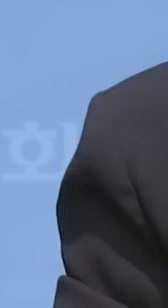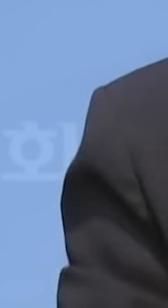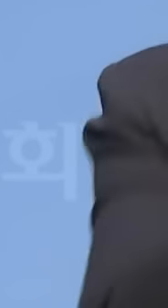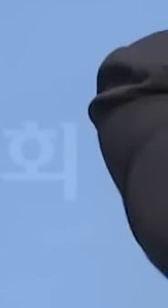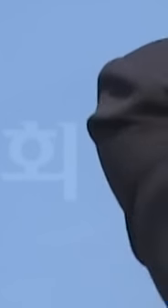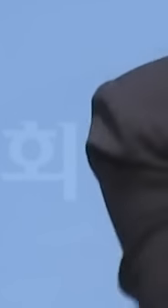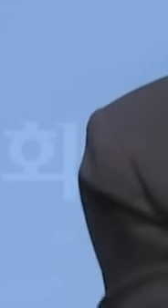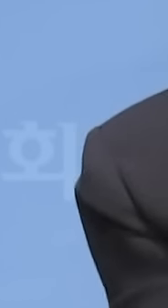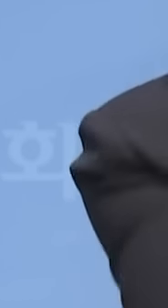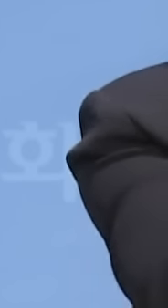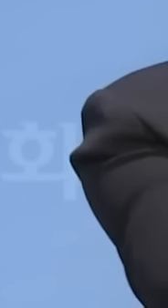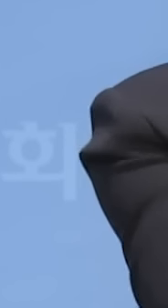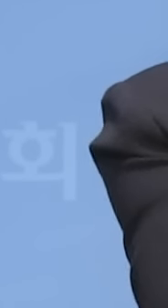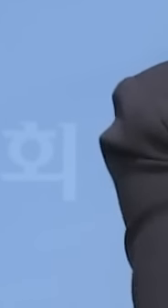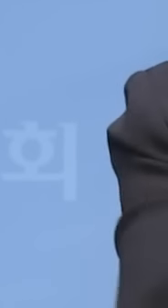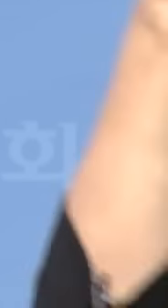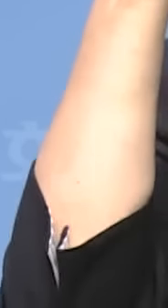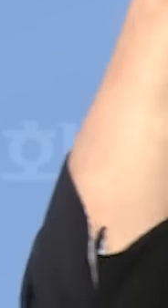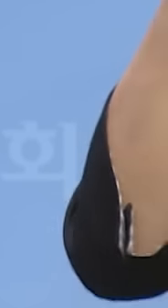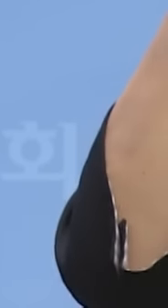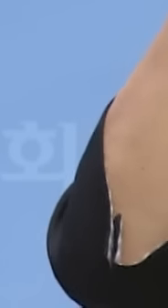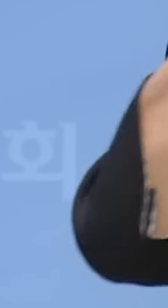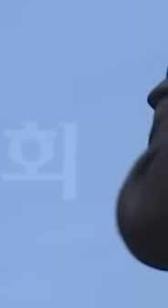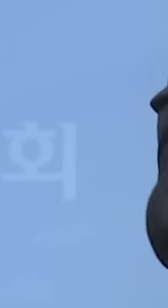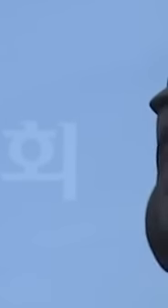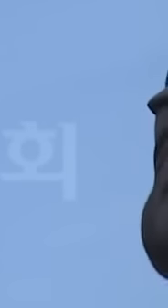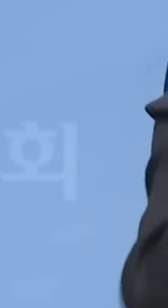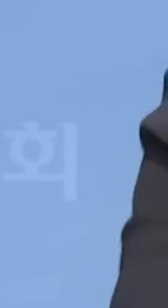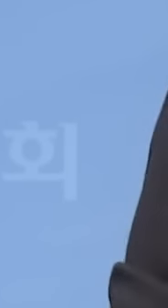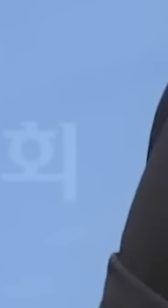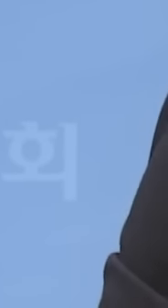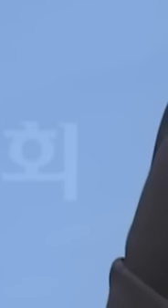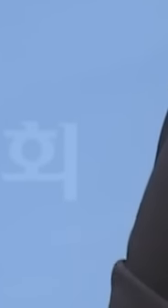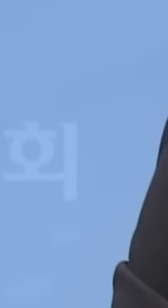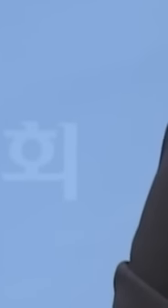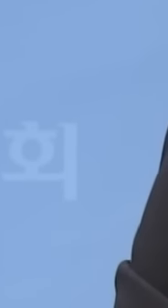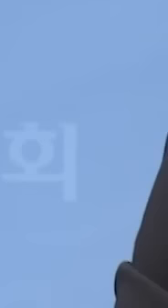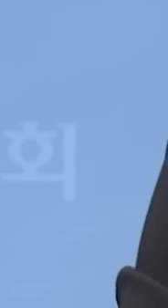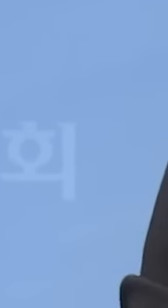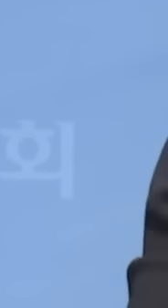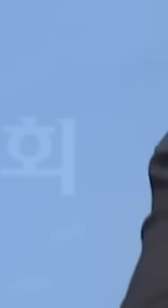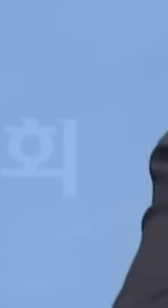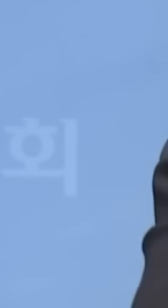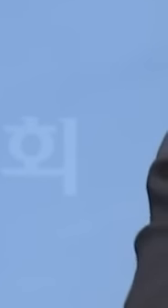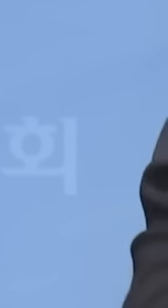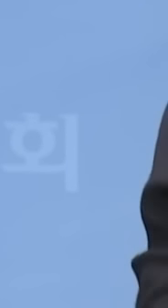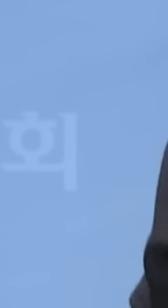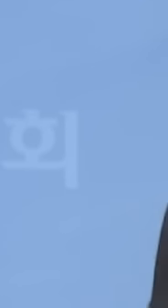바로잡아가는 일에 진력을 다하겠습니다. 이상입니다.